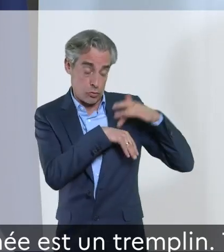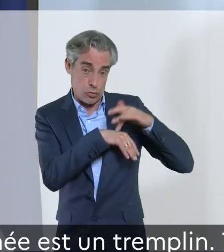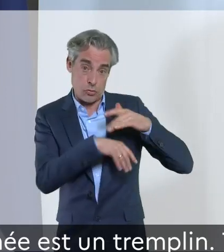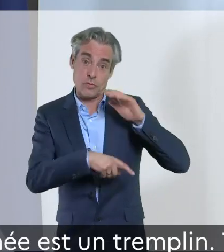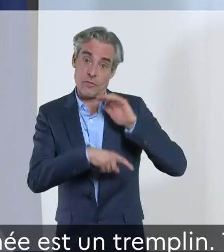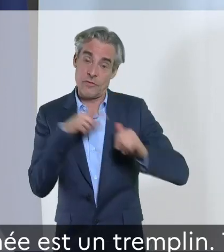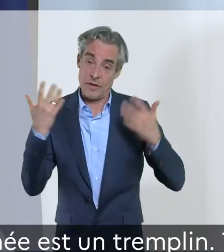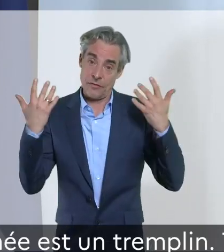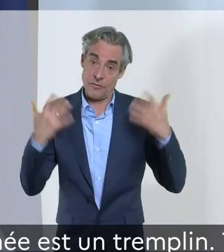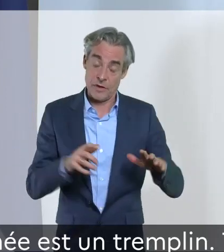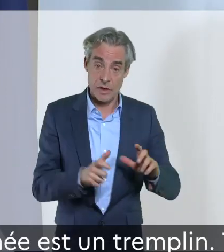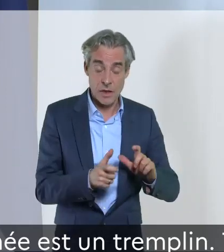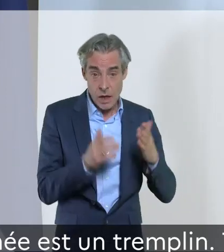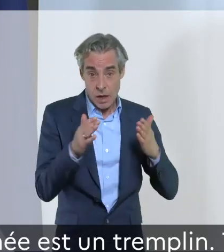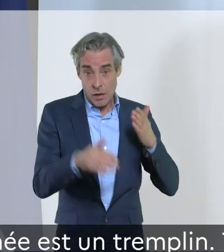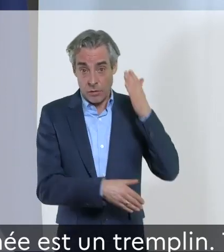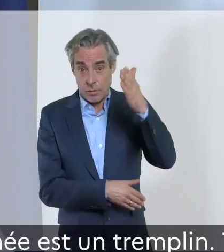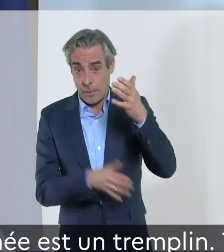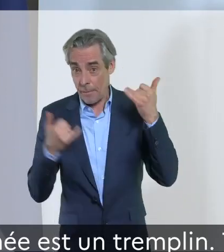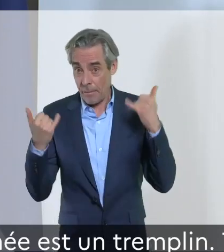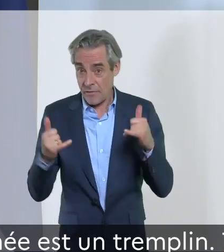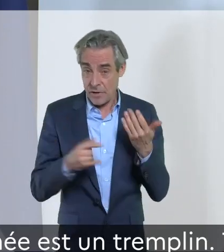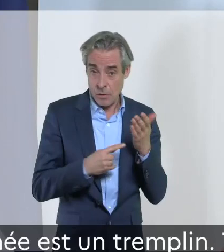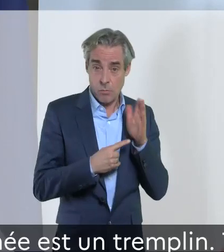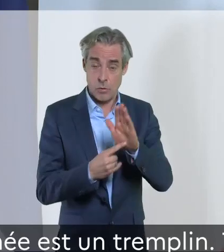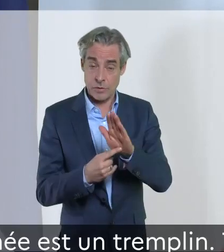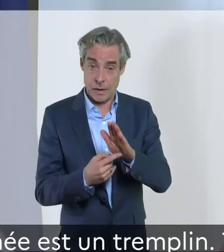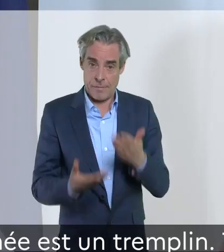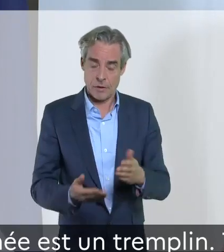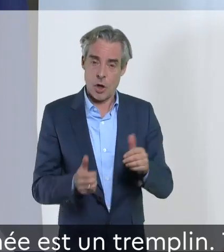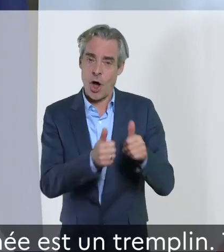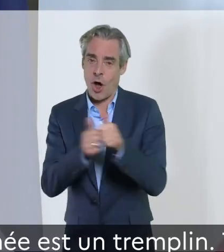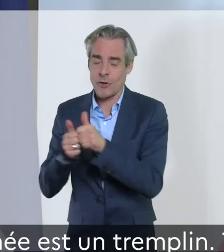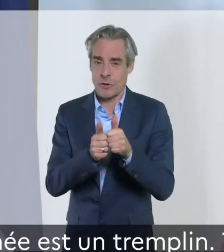fait. Tremplin vers tout ce qu'il nous reste à faire,